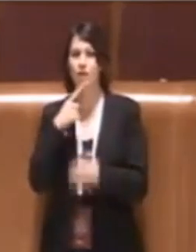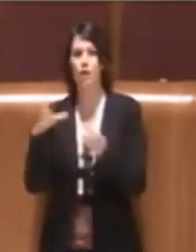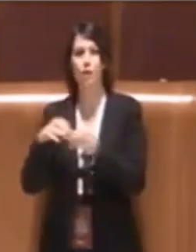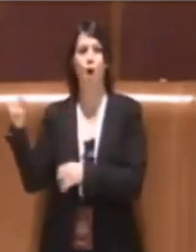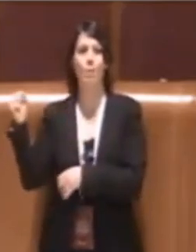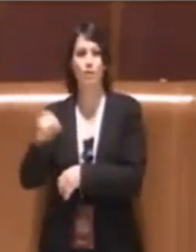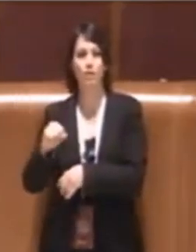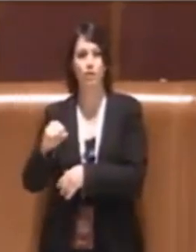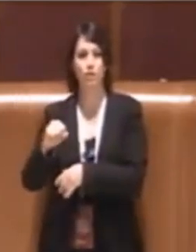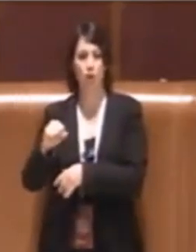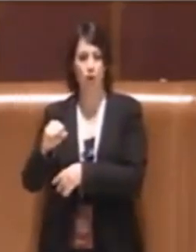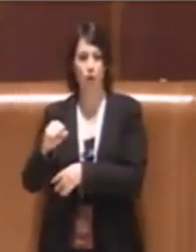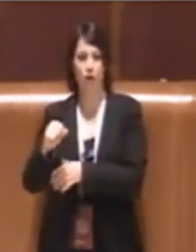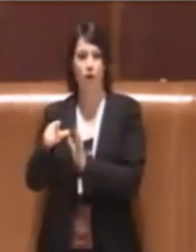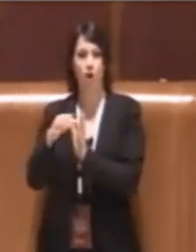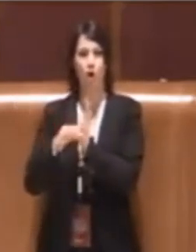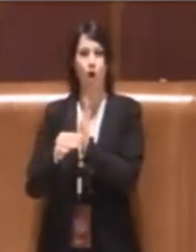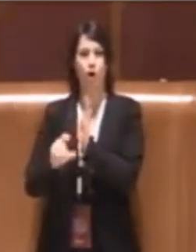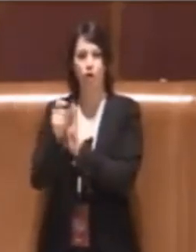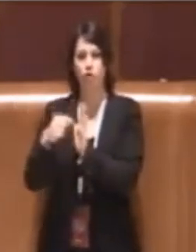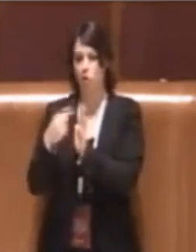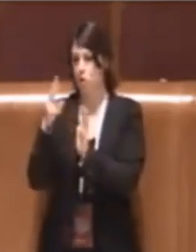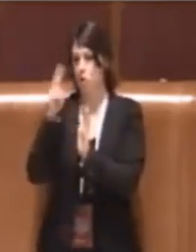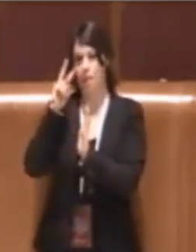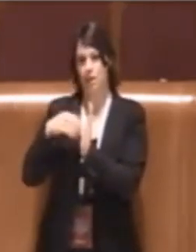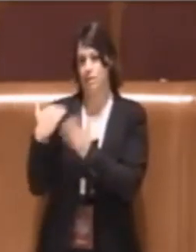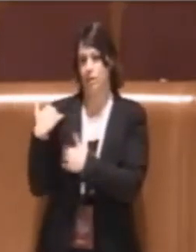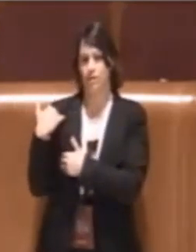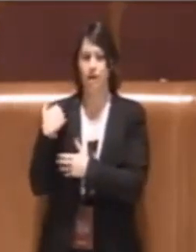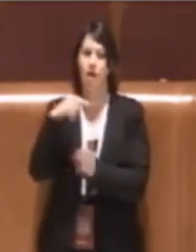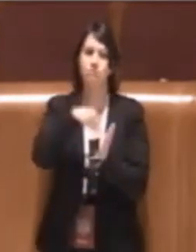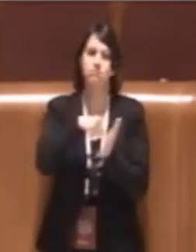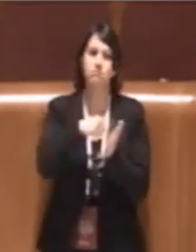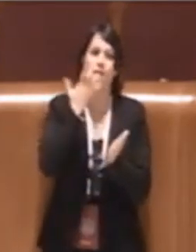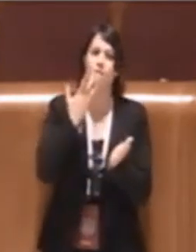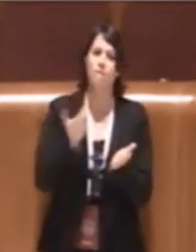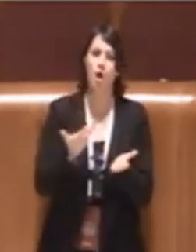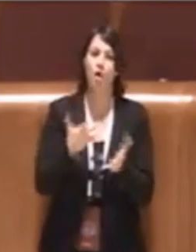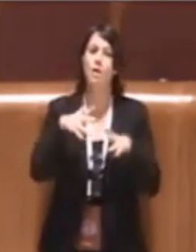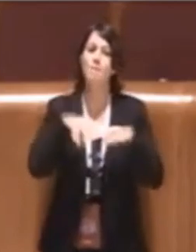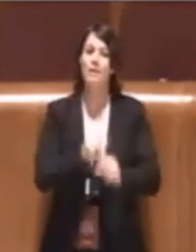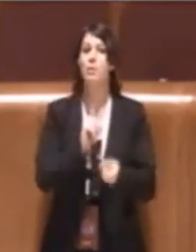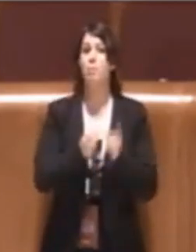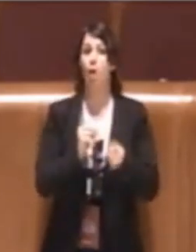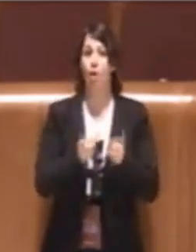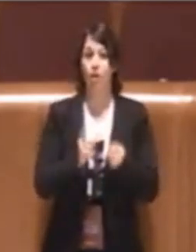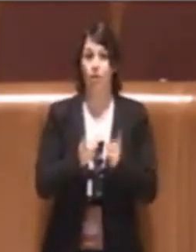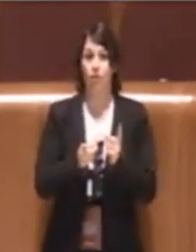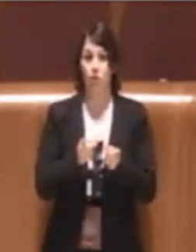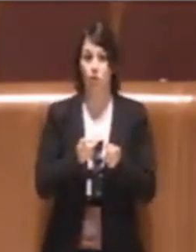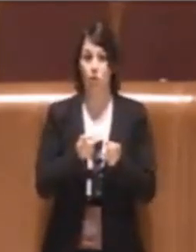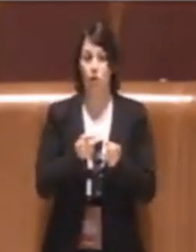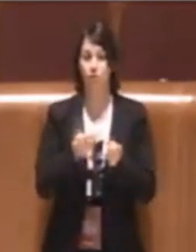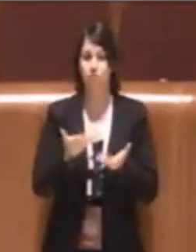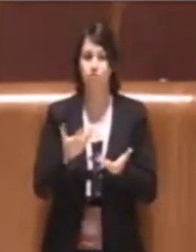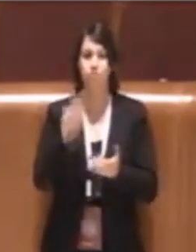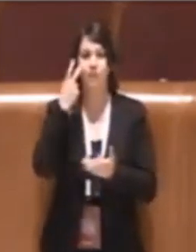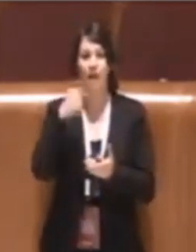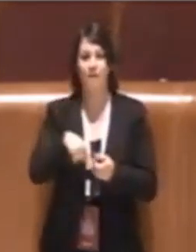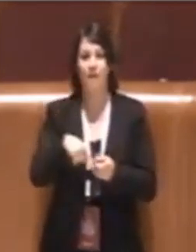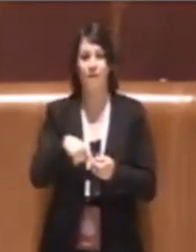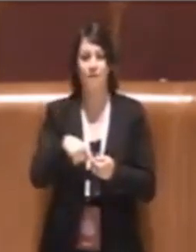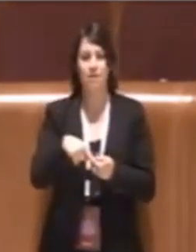dall'opposizione nell'ordine del giorno che ho letto poco fa. È un ordine del giorno che prende un impegno politico di prevedere un allargamento